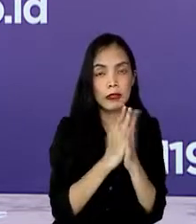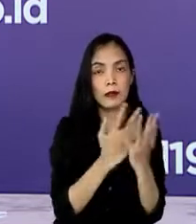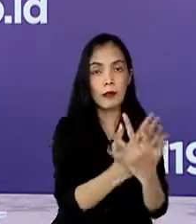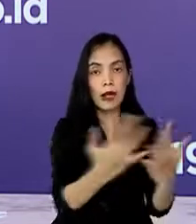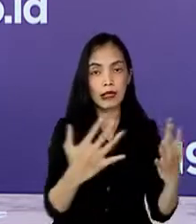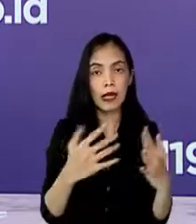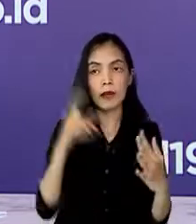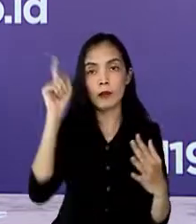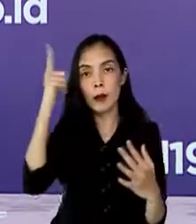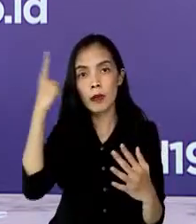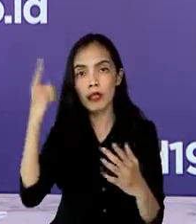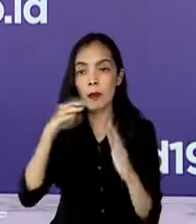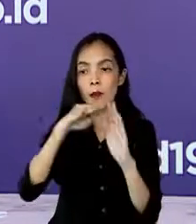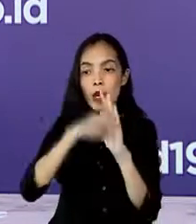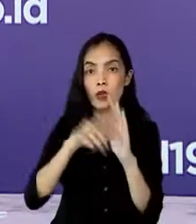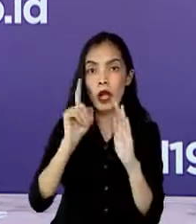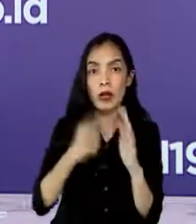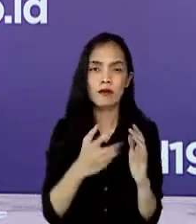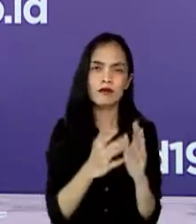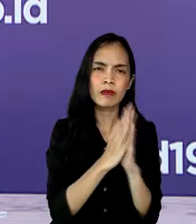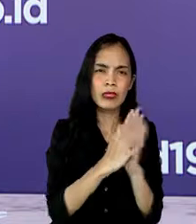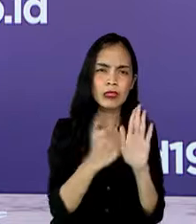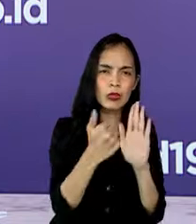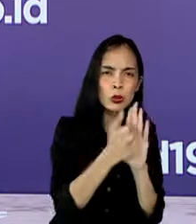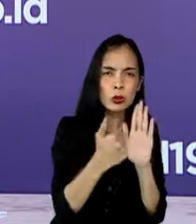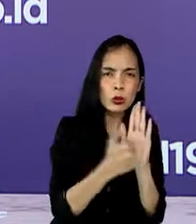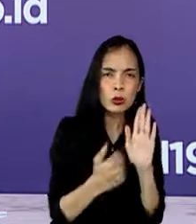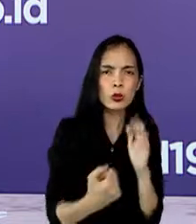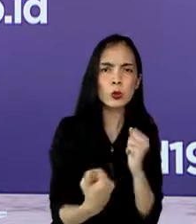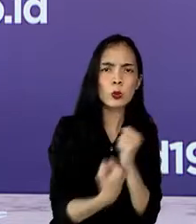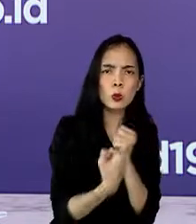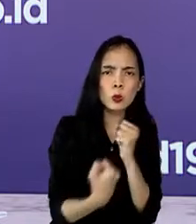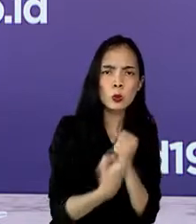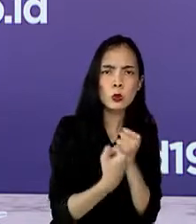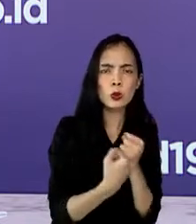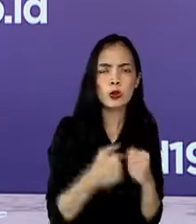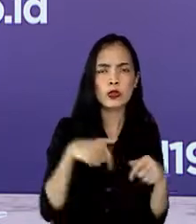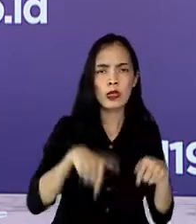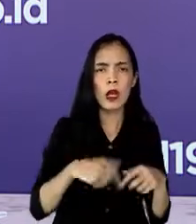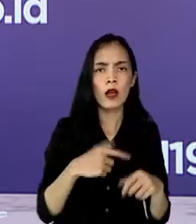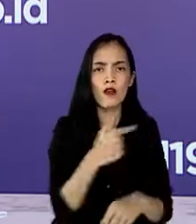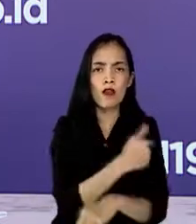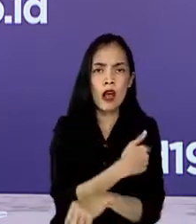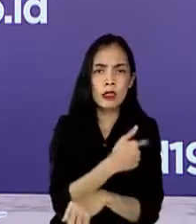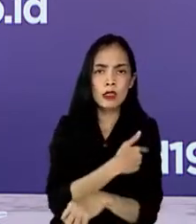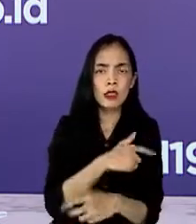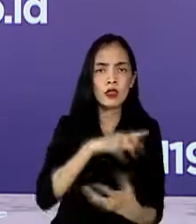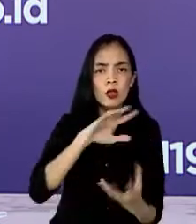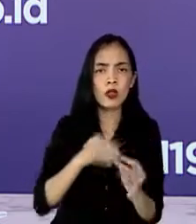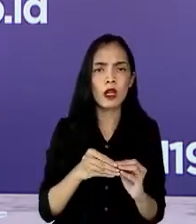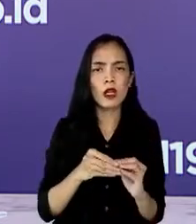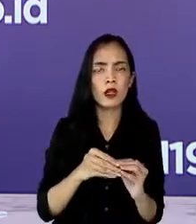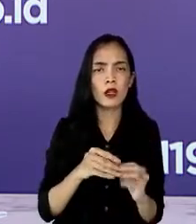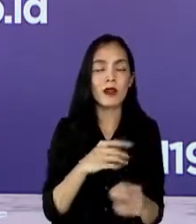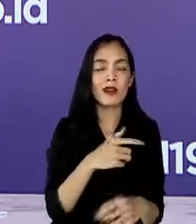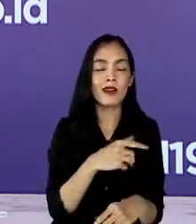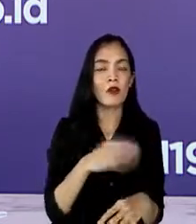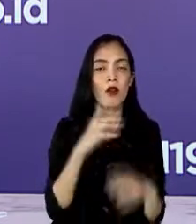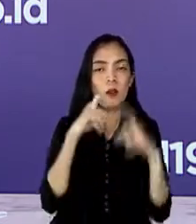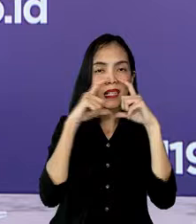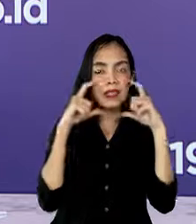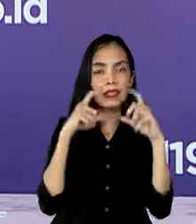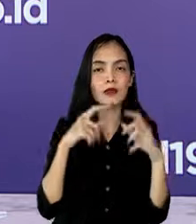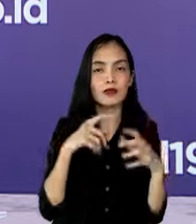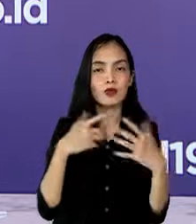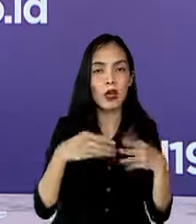kebijakan pemerintah sejauh ini telah terdistribusikan lebih dari tujuh juta Master sejak tanggal